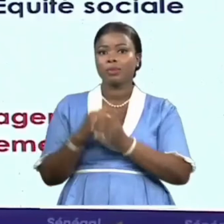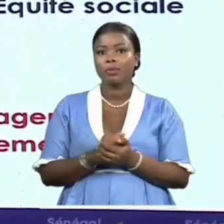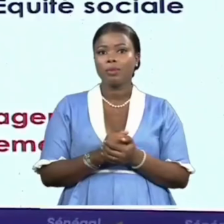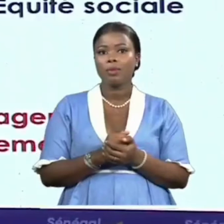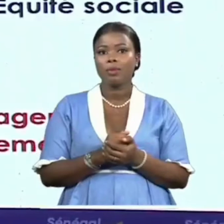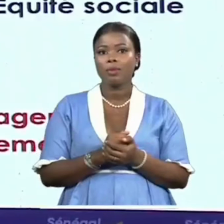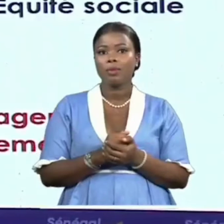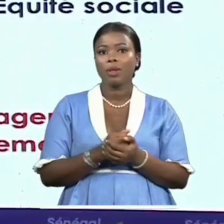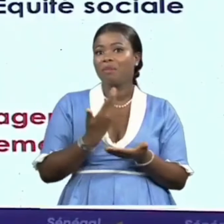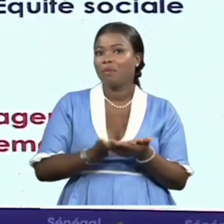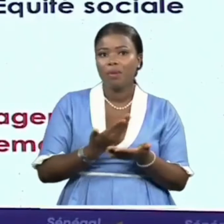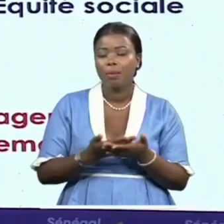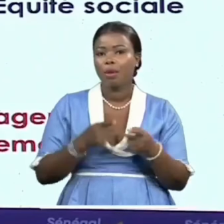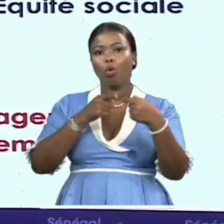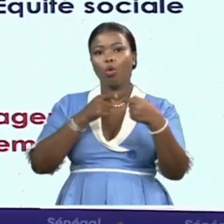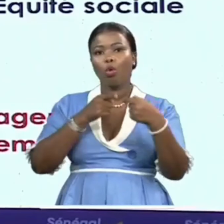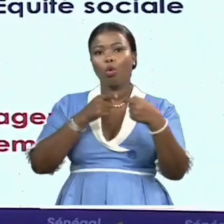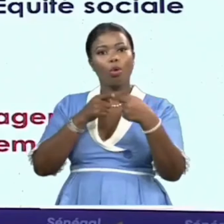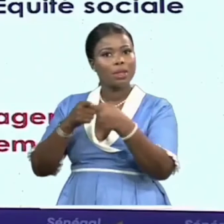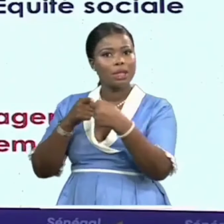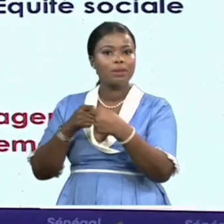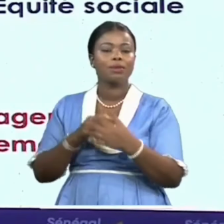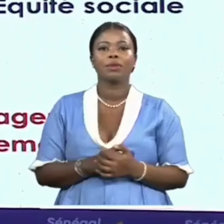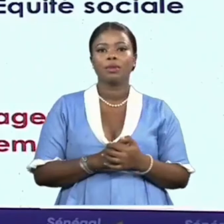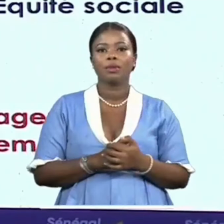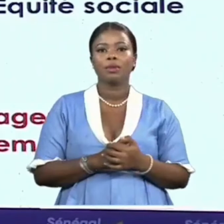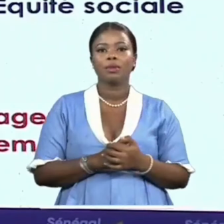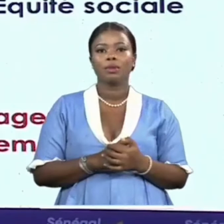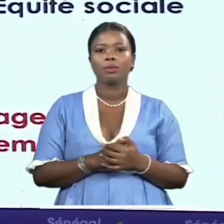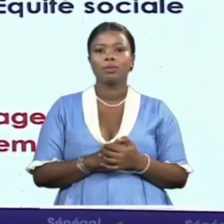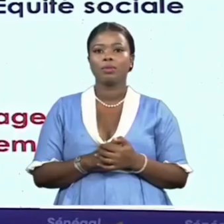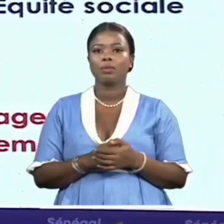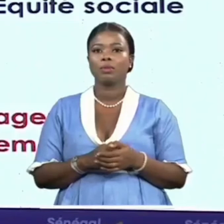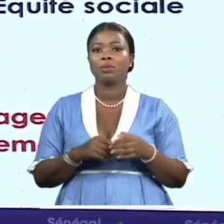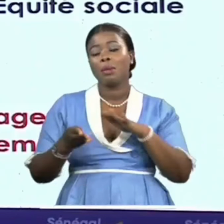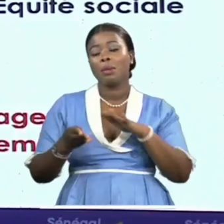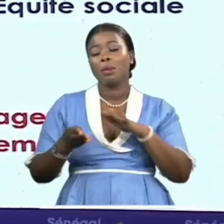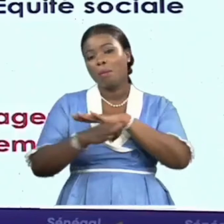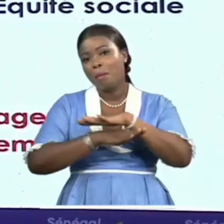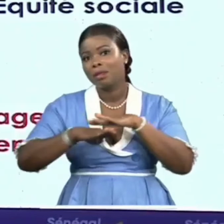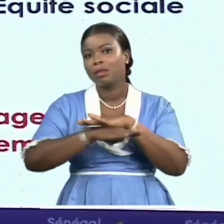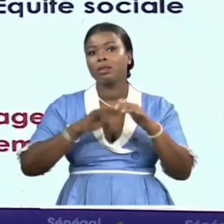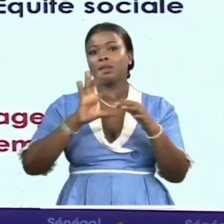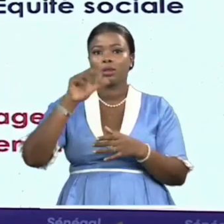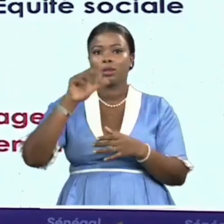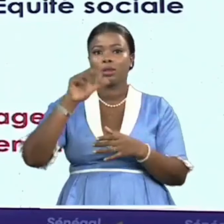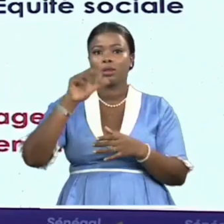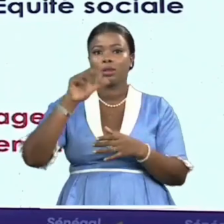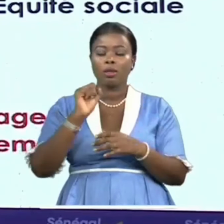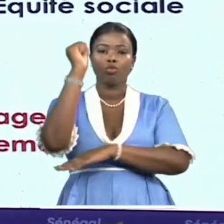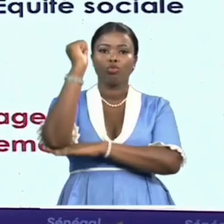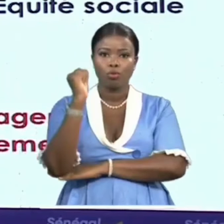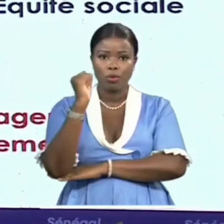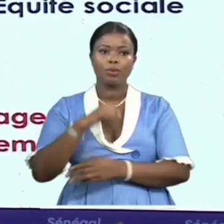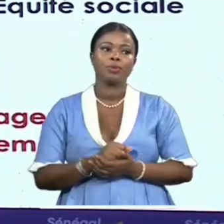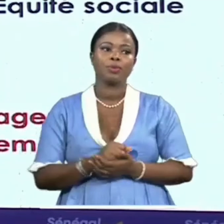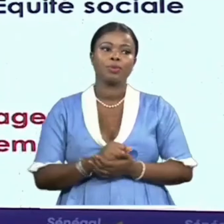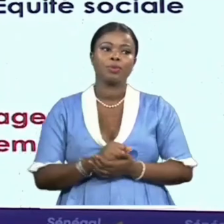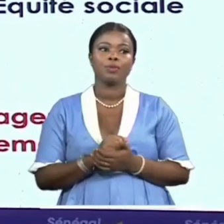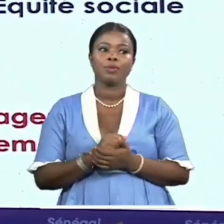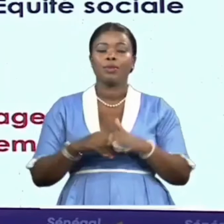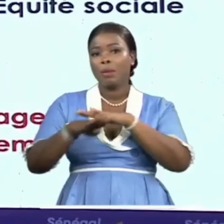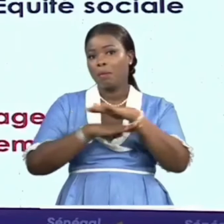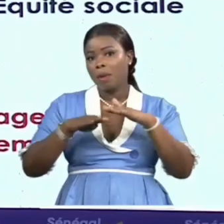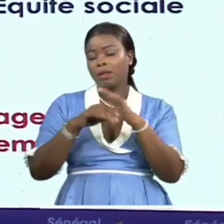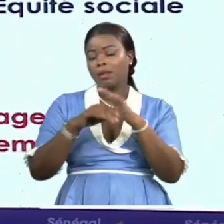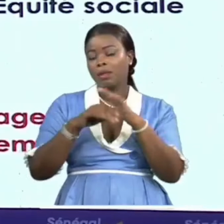et compétitif et jetons les bases de la souveraineté dès les 5 premières années les bases de la souveraineté